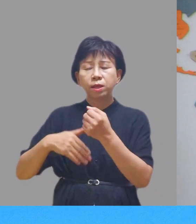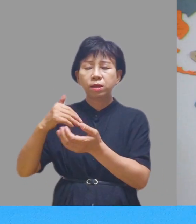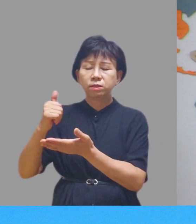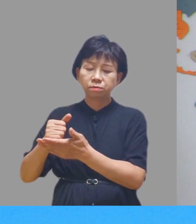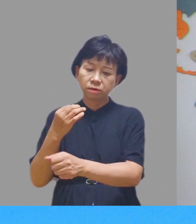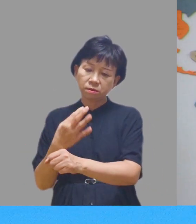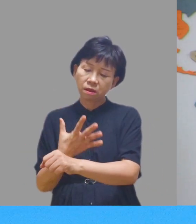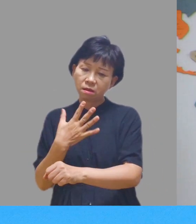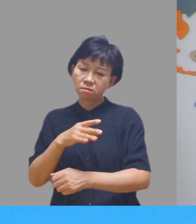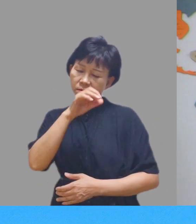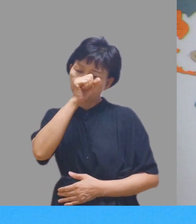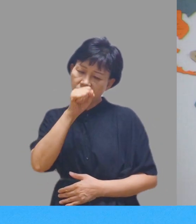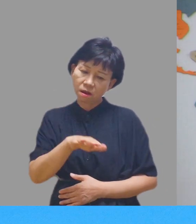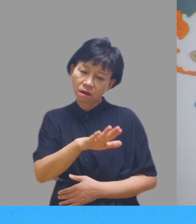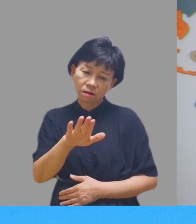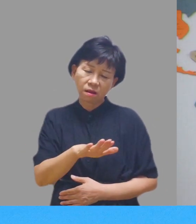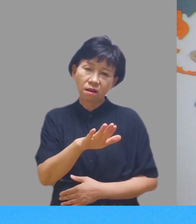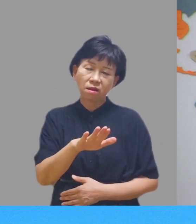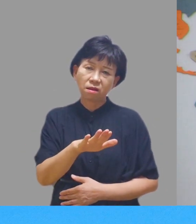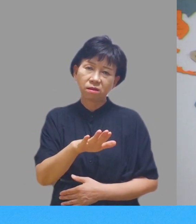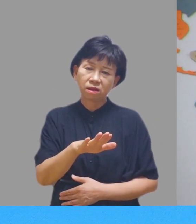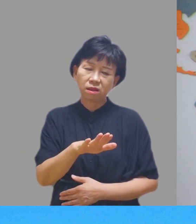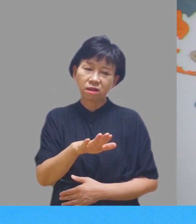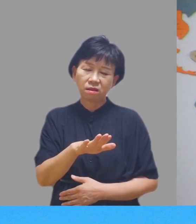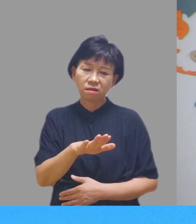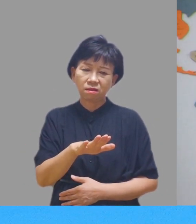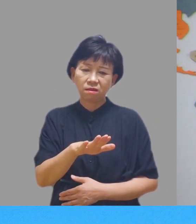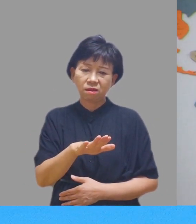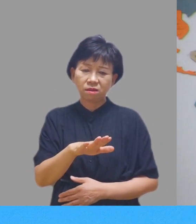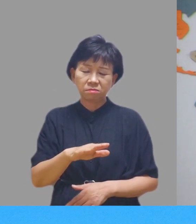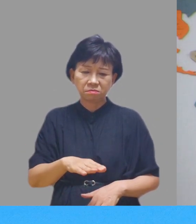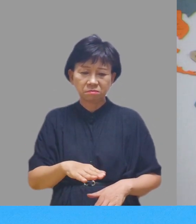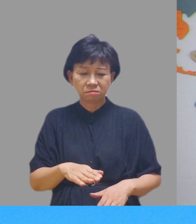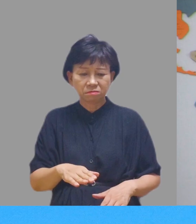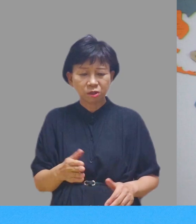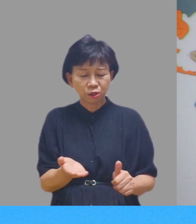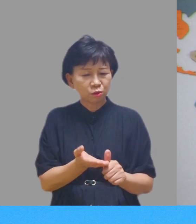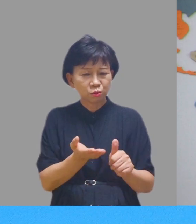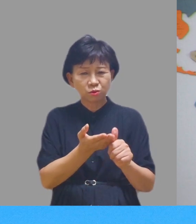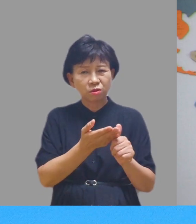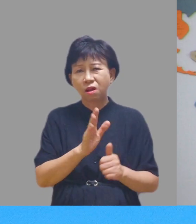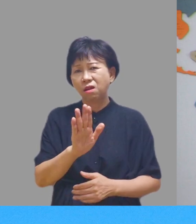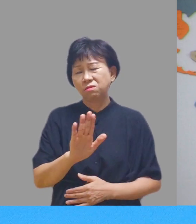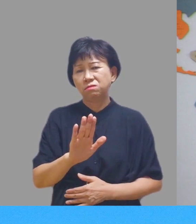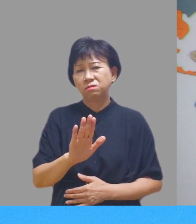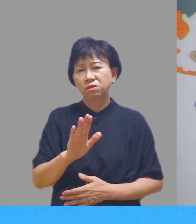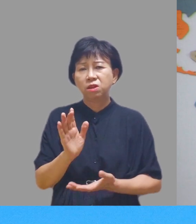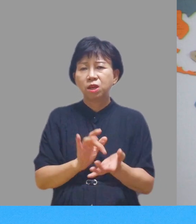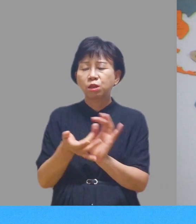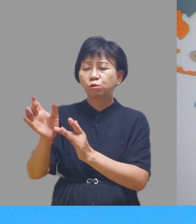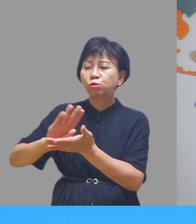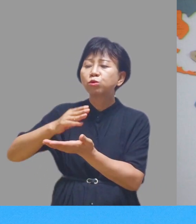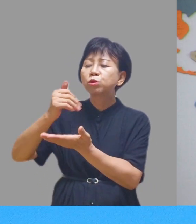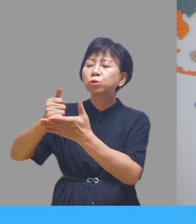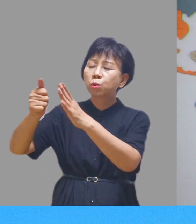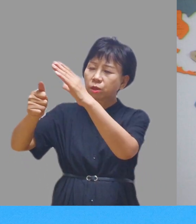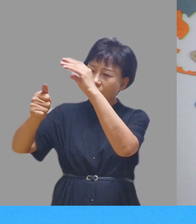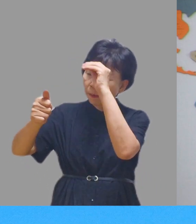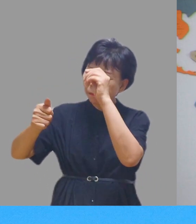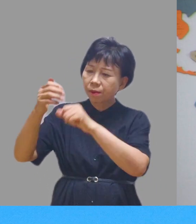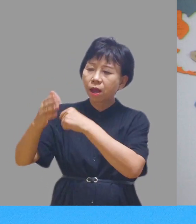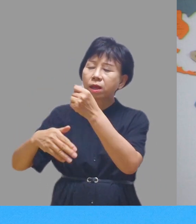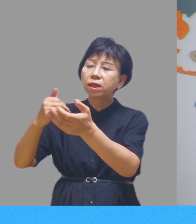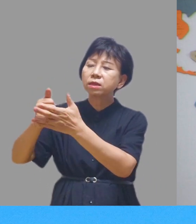아닙니다. 전혀 다른 존재로 하나님의 아들 예수 그리스도를 닮은 사람으로 새롭게